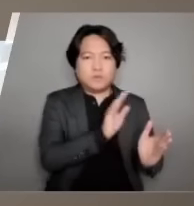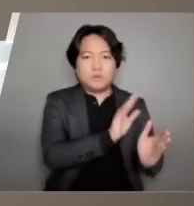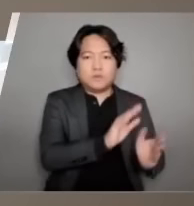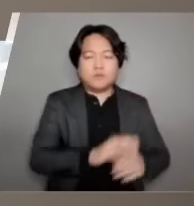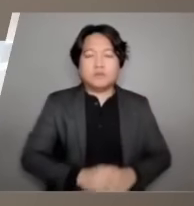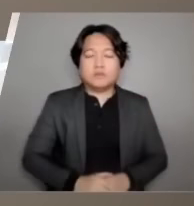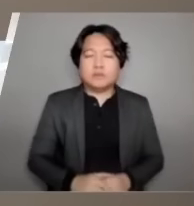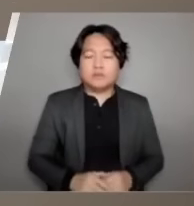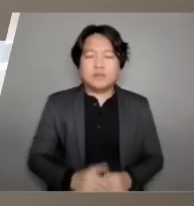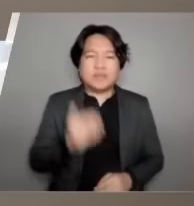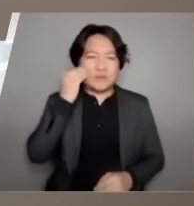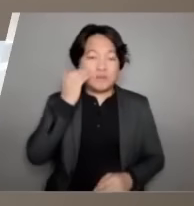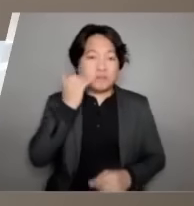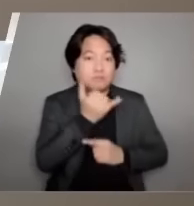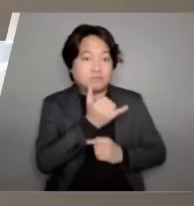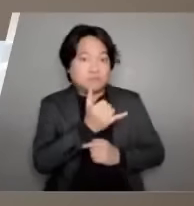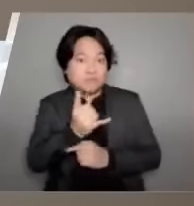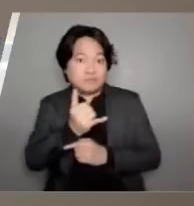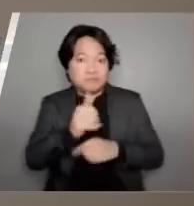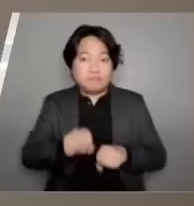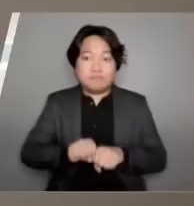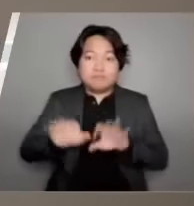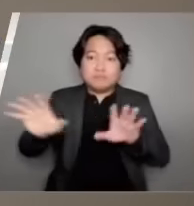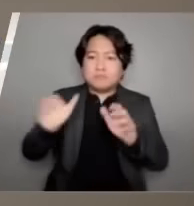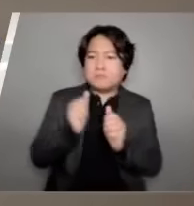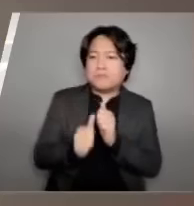ng mas mahabang kuha sa operasyon.